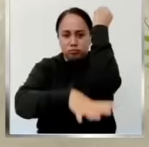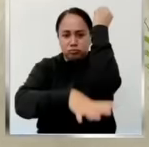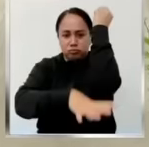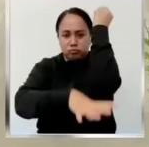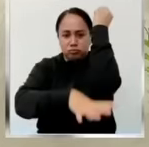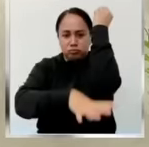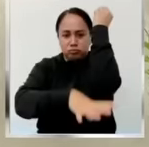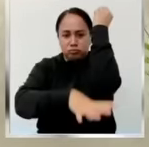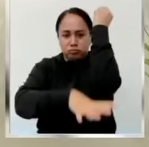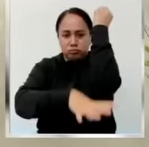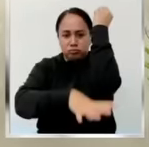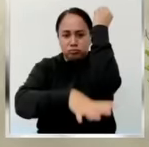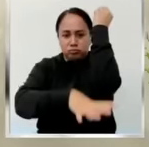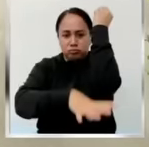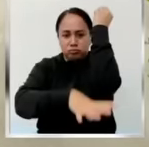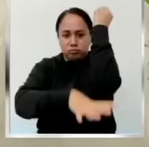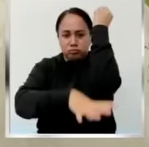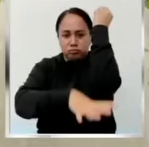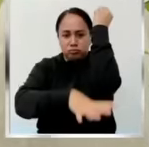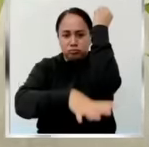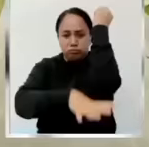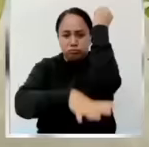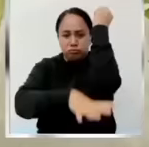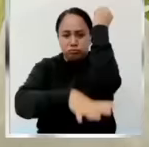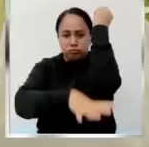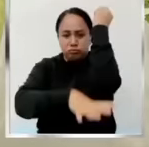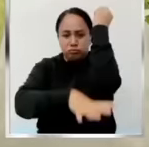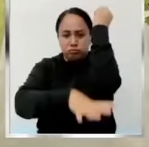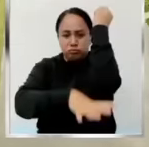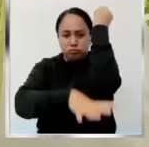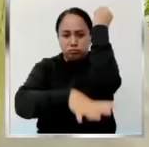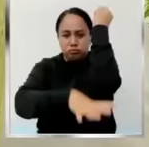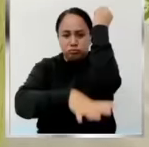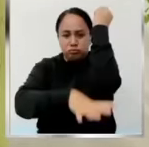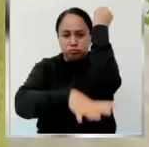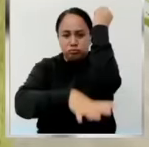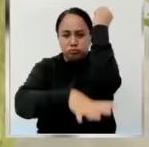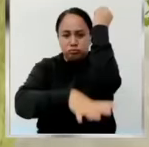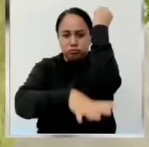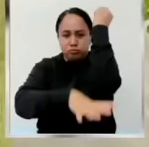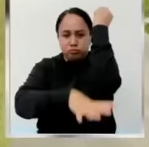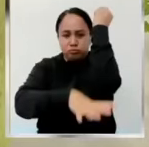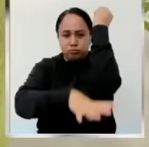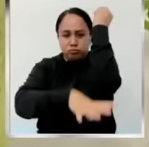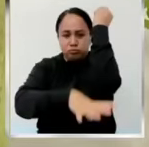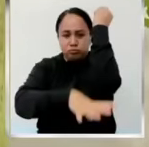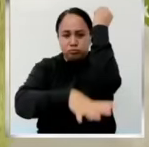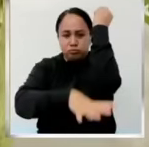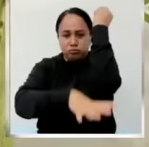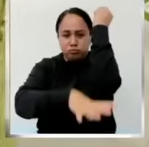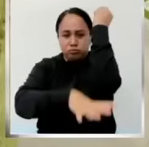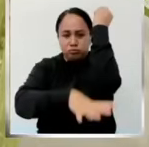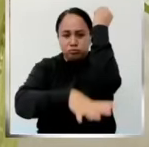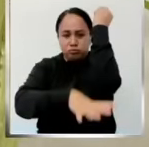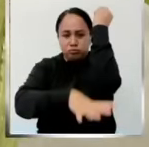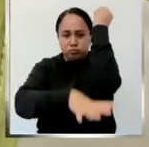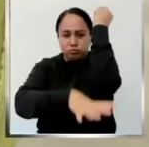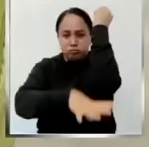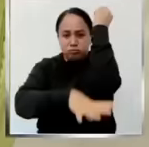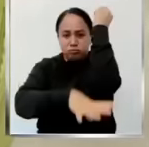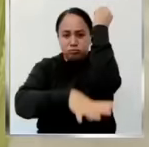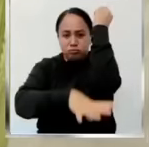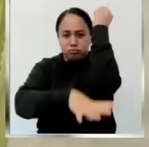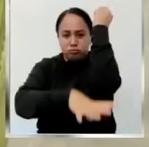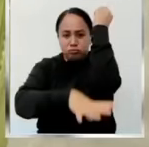tubig. Samantala, para malaman ang trivia sa likod ng viral na balita, i-tweet o i-comment lang, hashtag Kuya Kim. Ano na? Laging